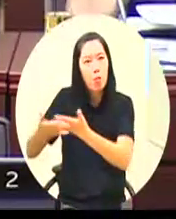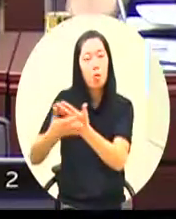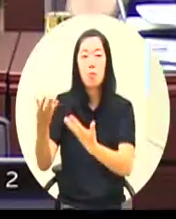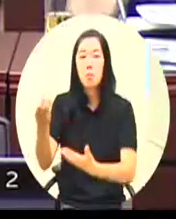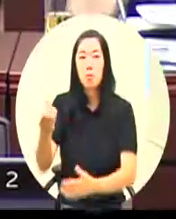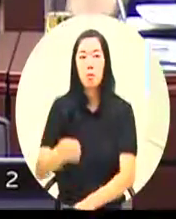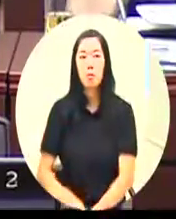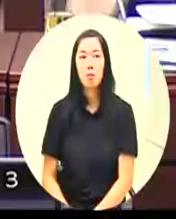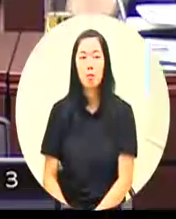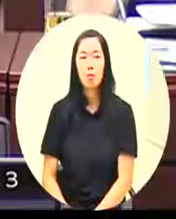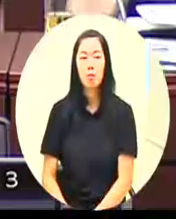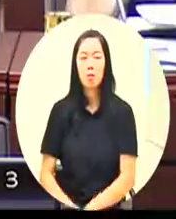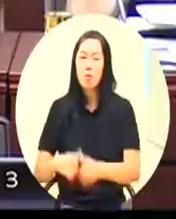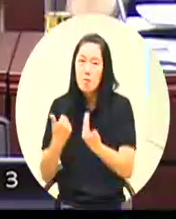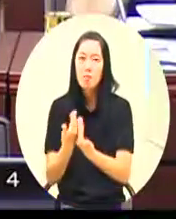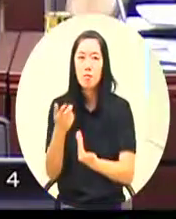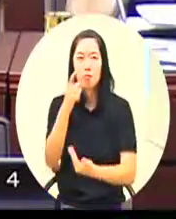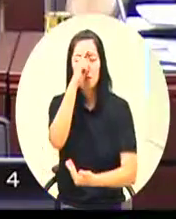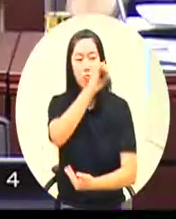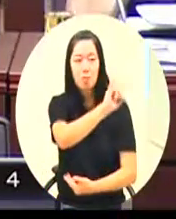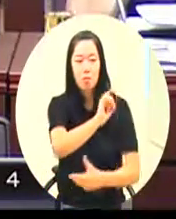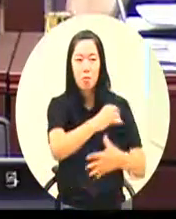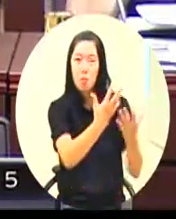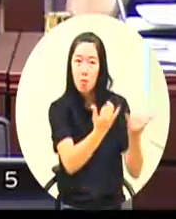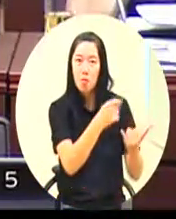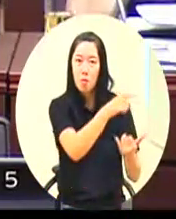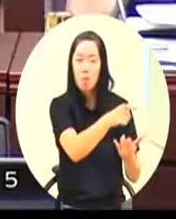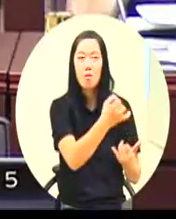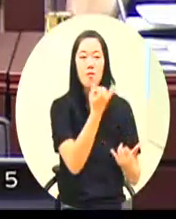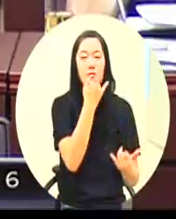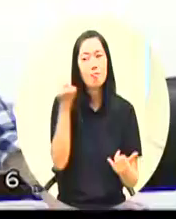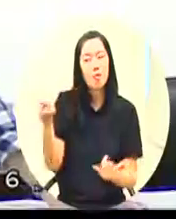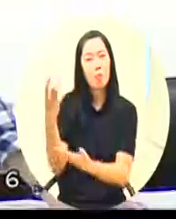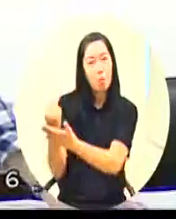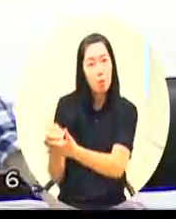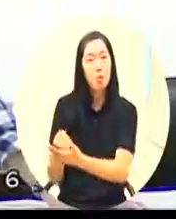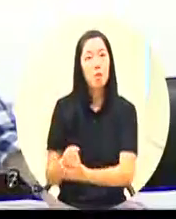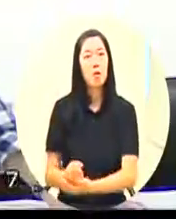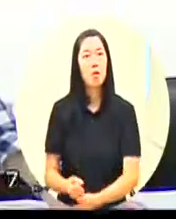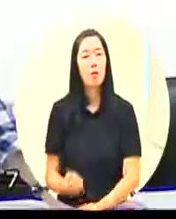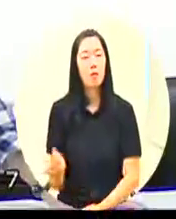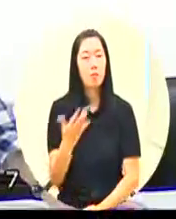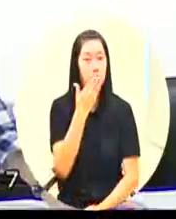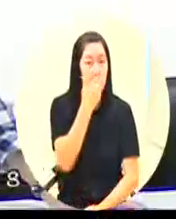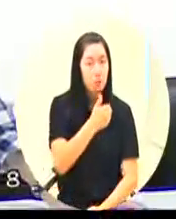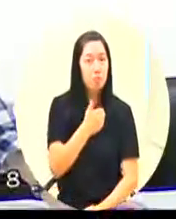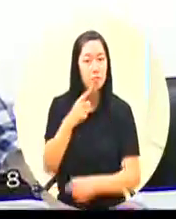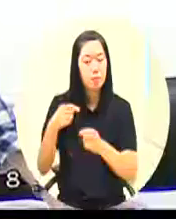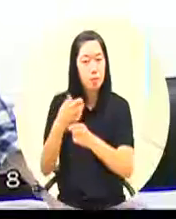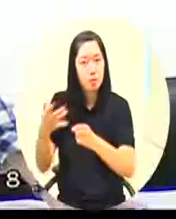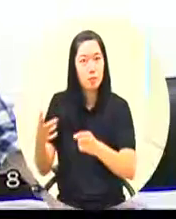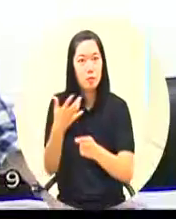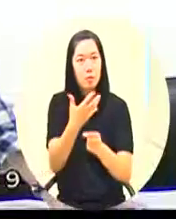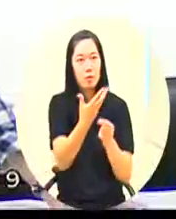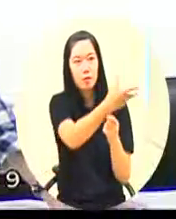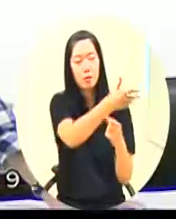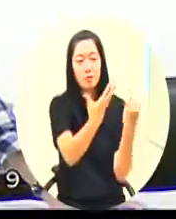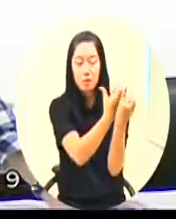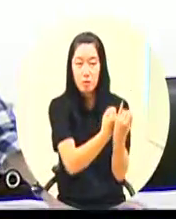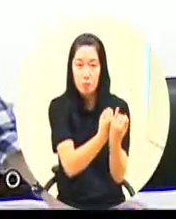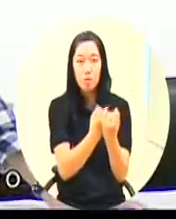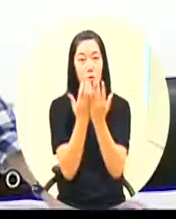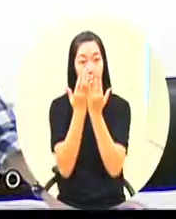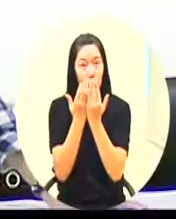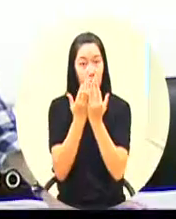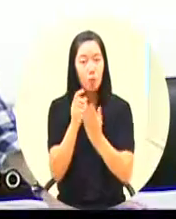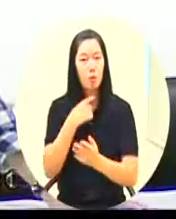生能够就是说让她继续存在， 花了一年的时间隐瞒、花了半年的时间再请女生同学留下来念书。 目前